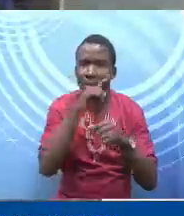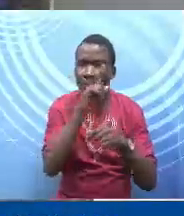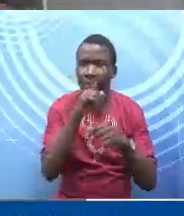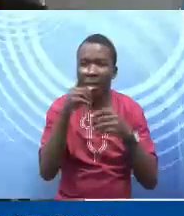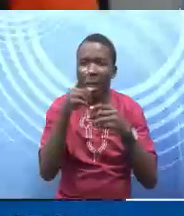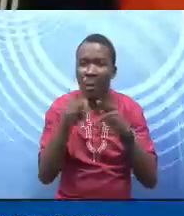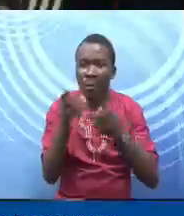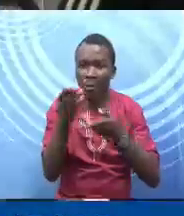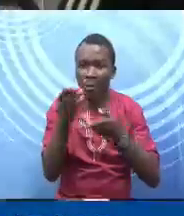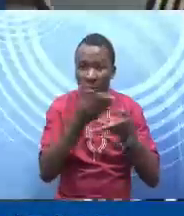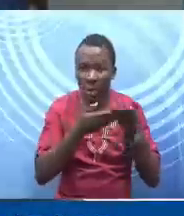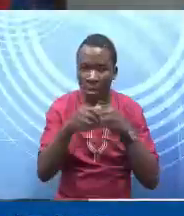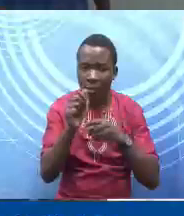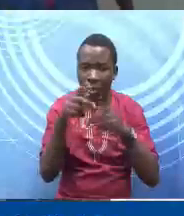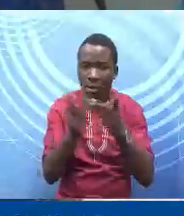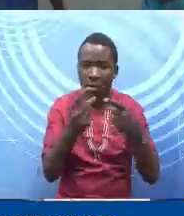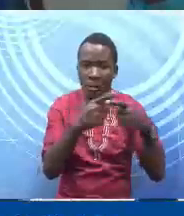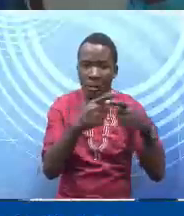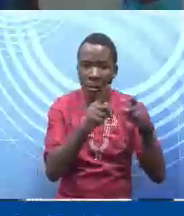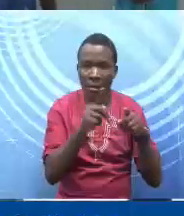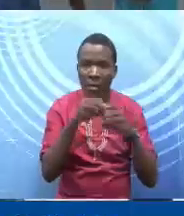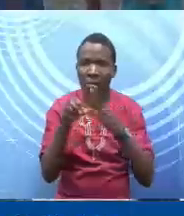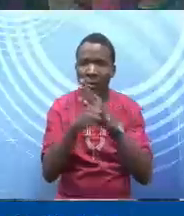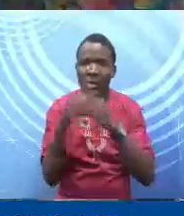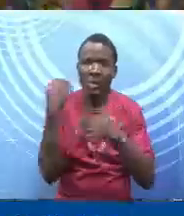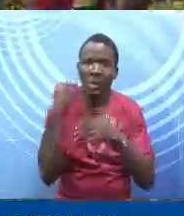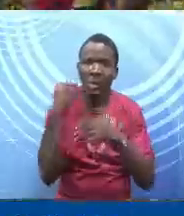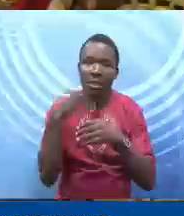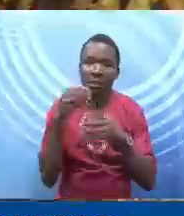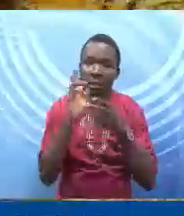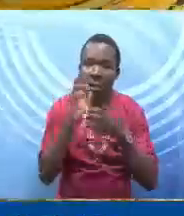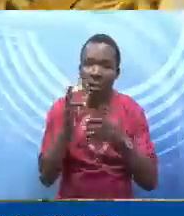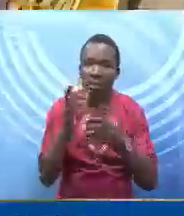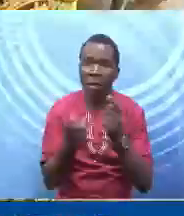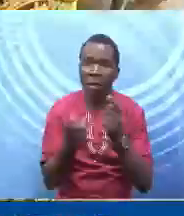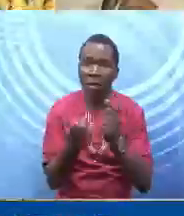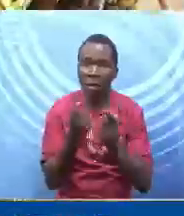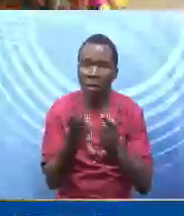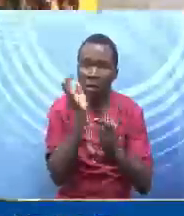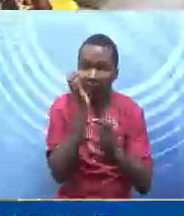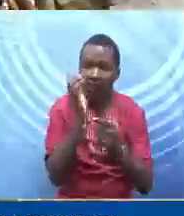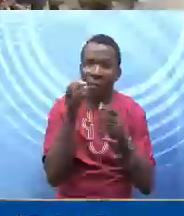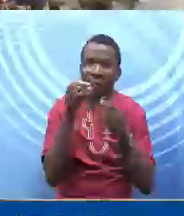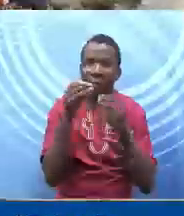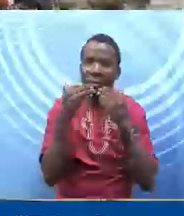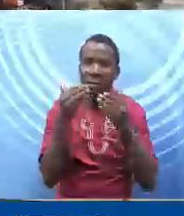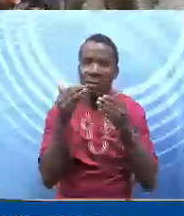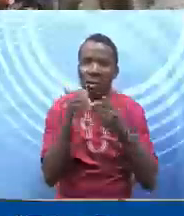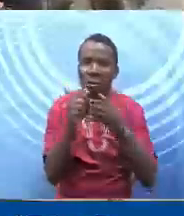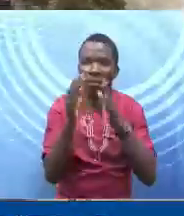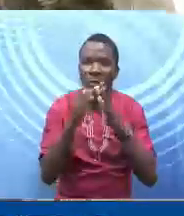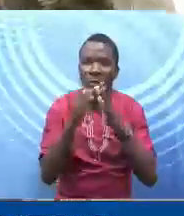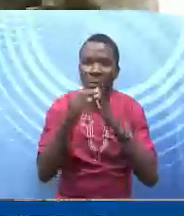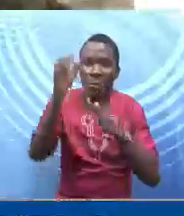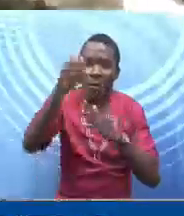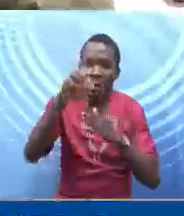Abo twaganiriye nabo bo mu bice bitandukanye byo mu murenge wa Gisozi twasanze bahishije ibishyimbo bashimira ubuyobozi bw'umujyi wa Kigali